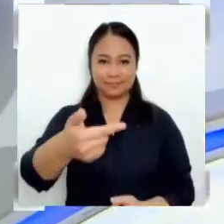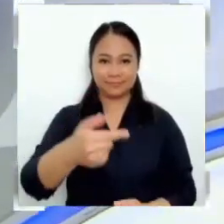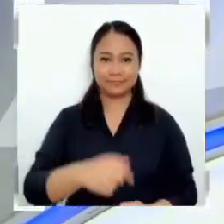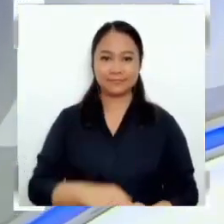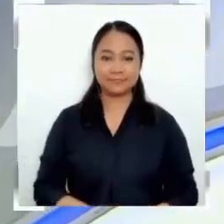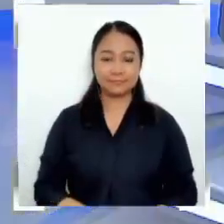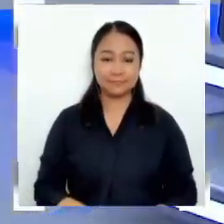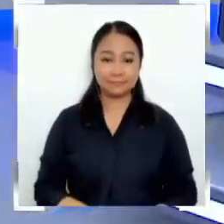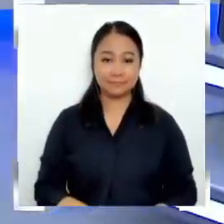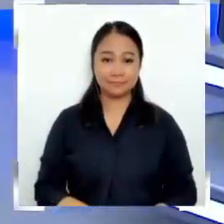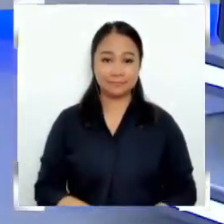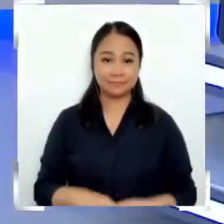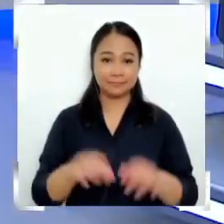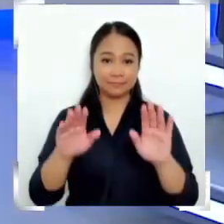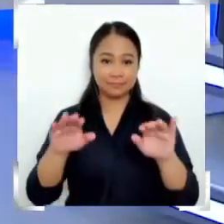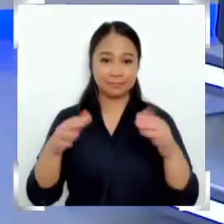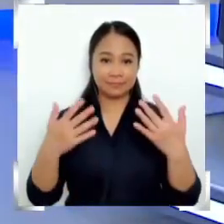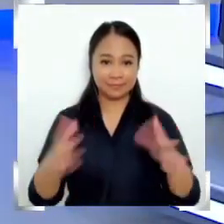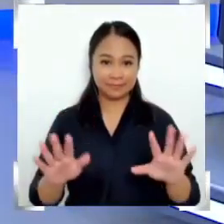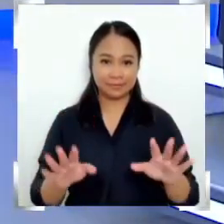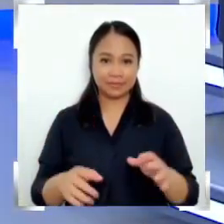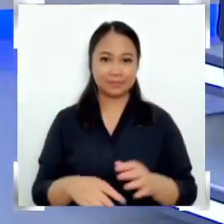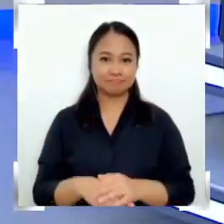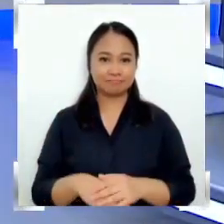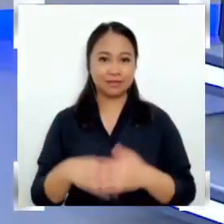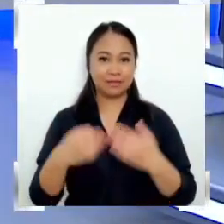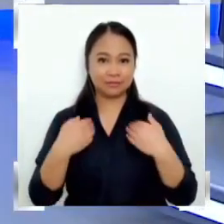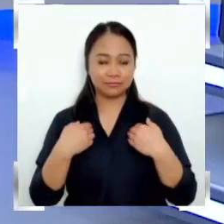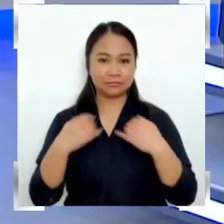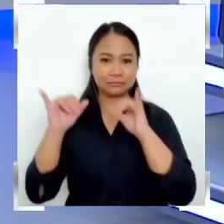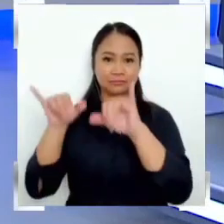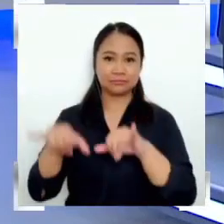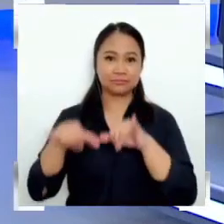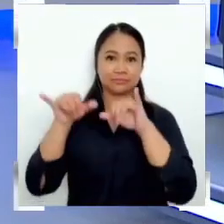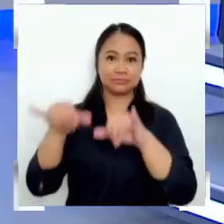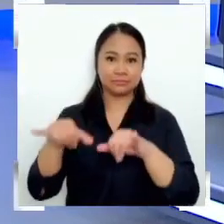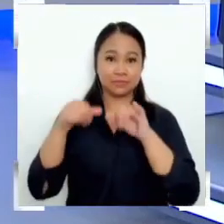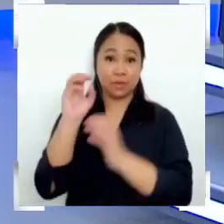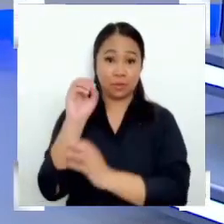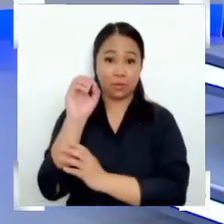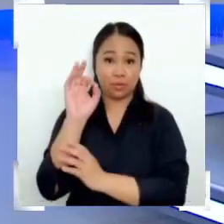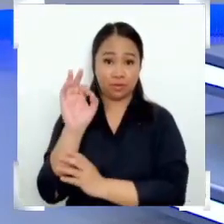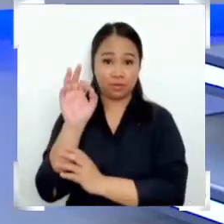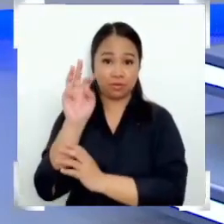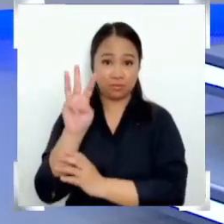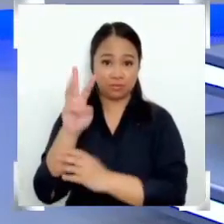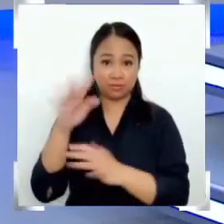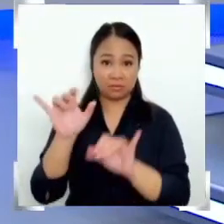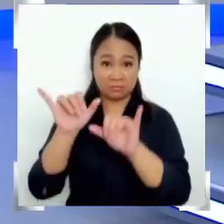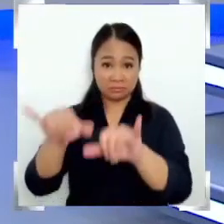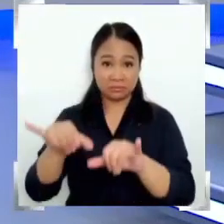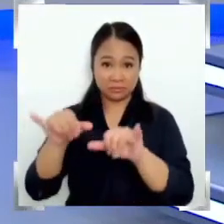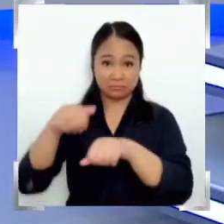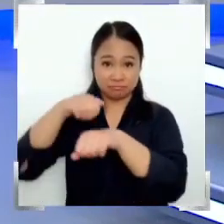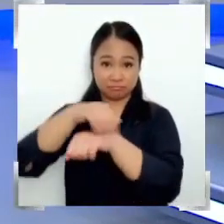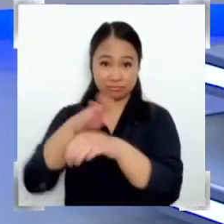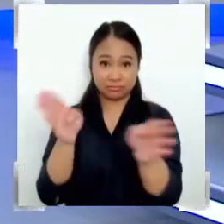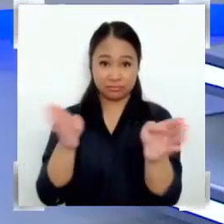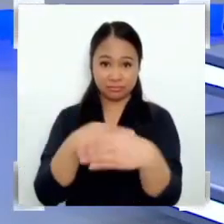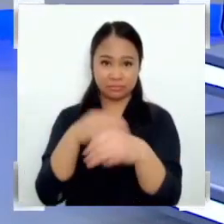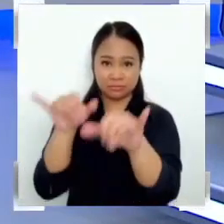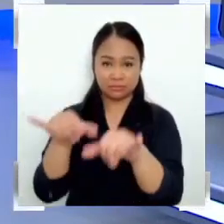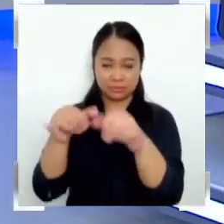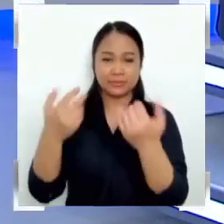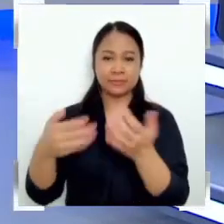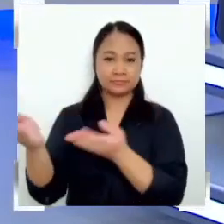Paisa-isa ng naiati ng mga balikbayan box na natenga matapos abandonahin sa warehouse ng Bureau of Customs. Paalala ng ahensya,